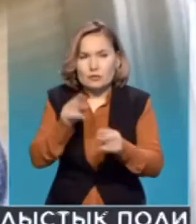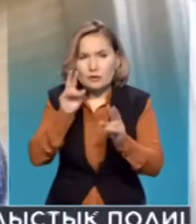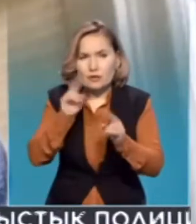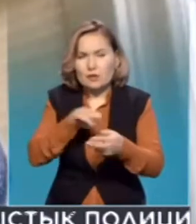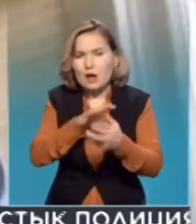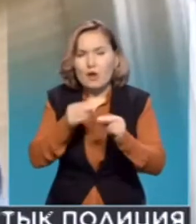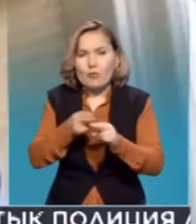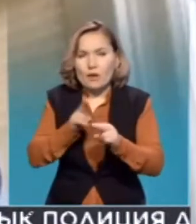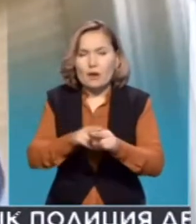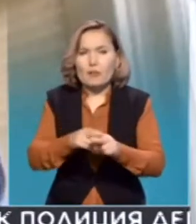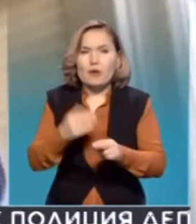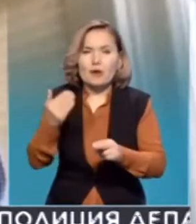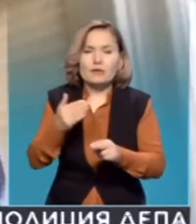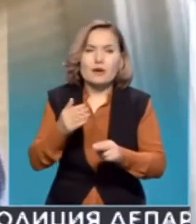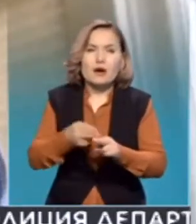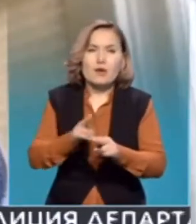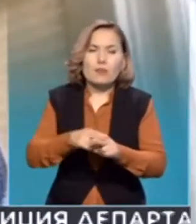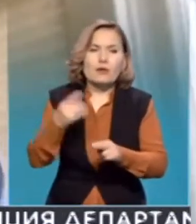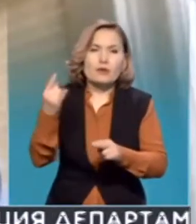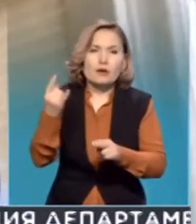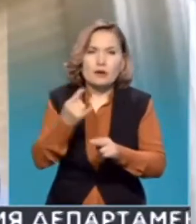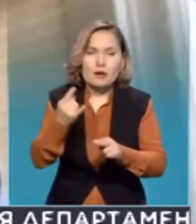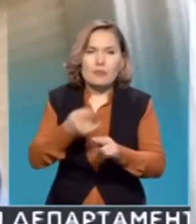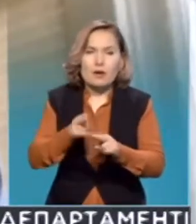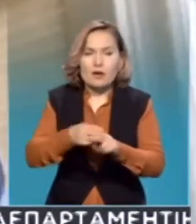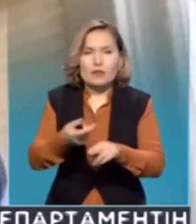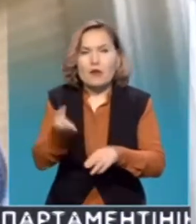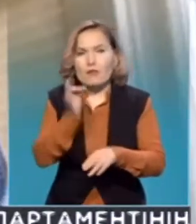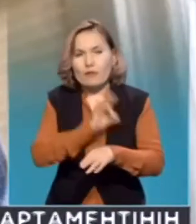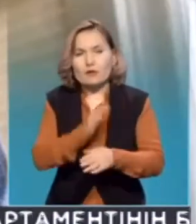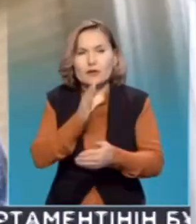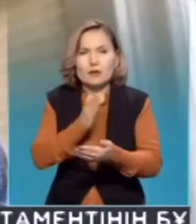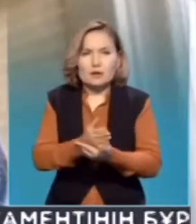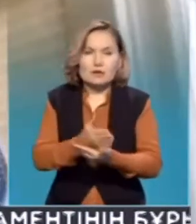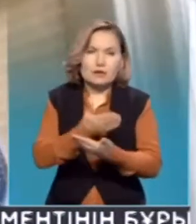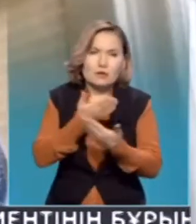кептеліспен ауаның ластануын азайта ала ма? Бұл сауалда әзірге жауапсыз.